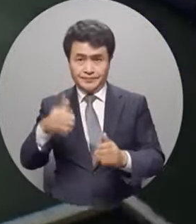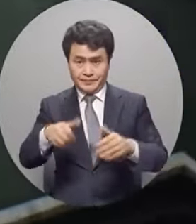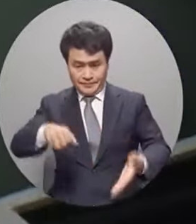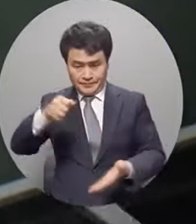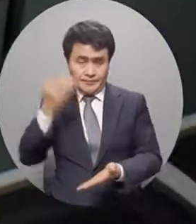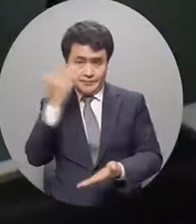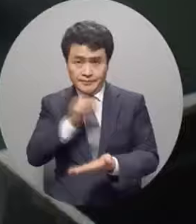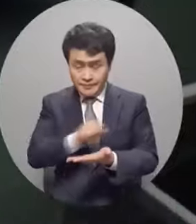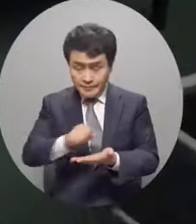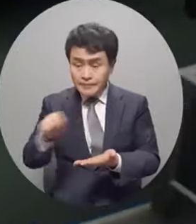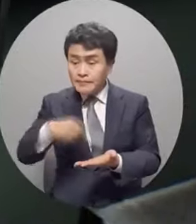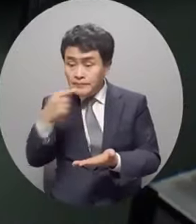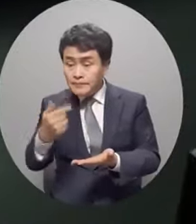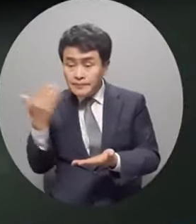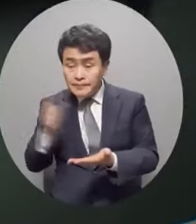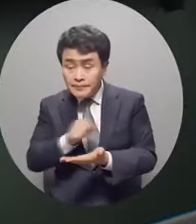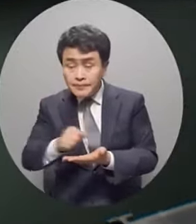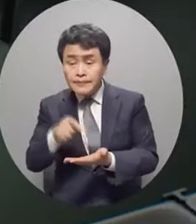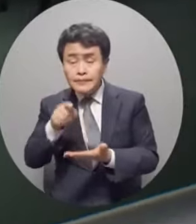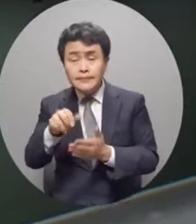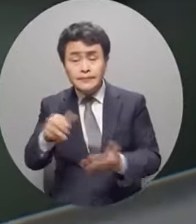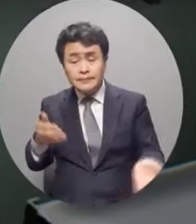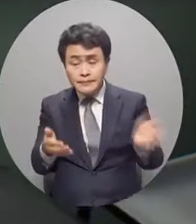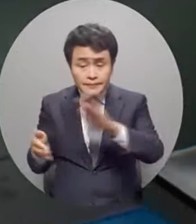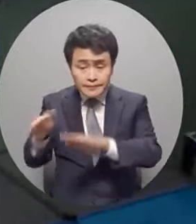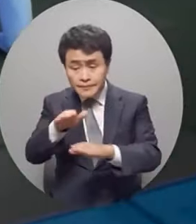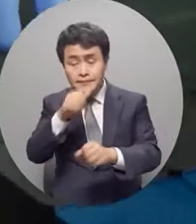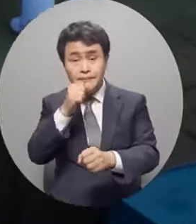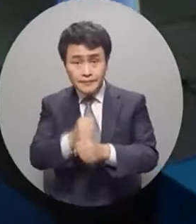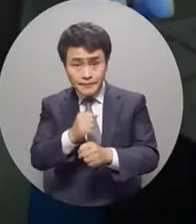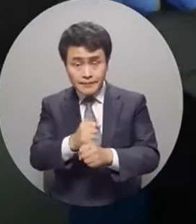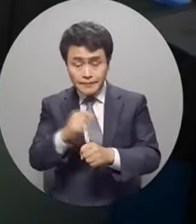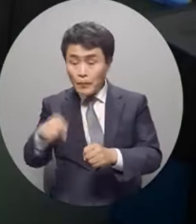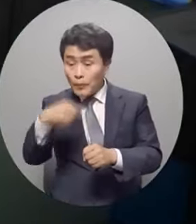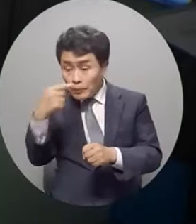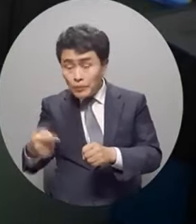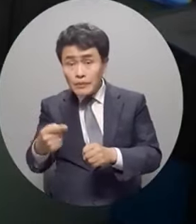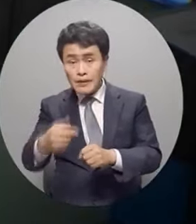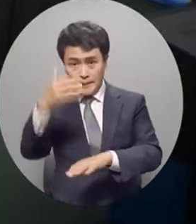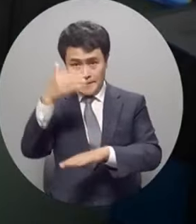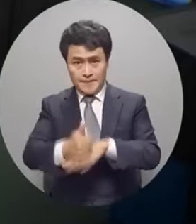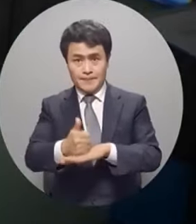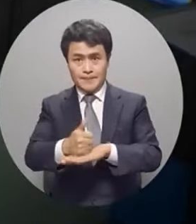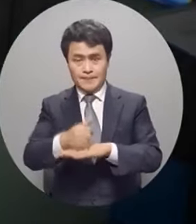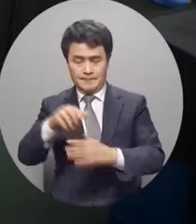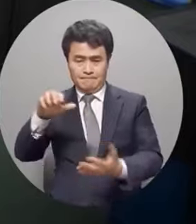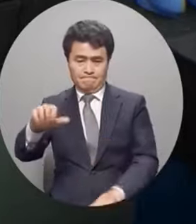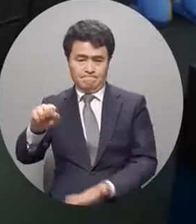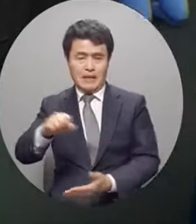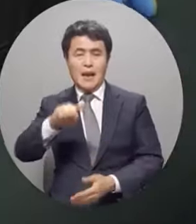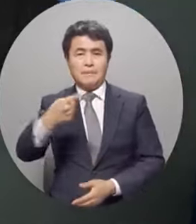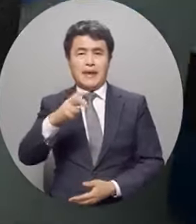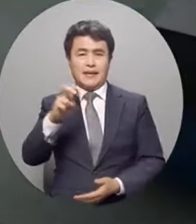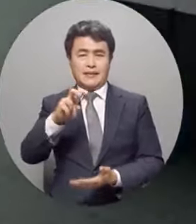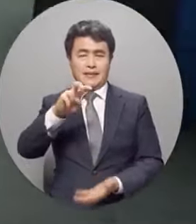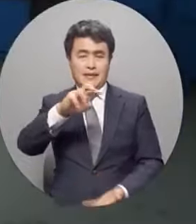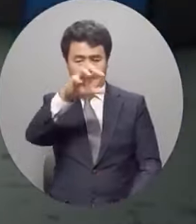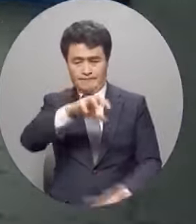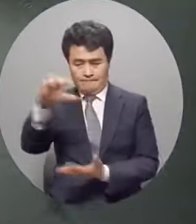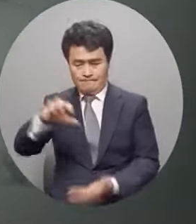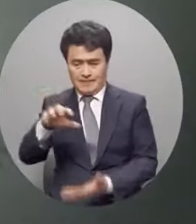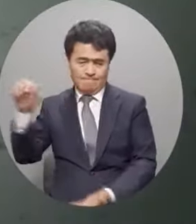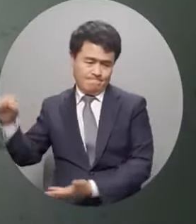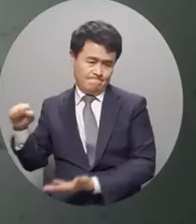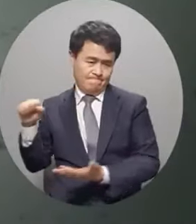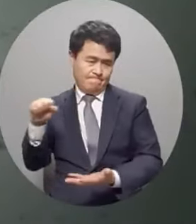넣으면 다음 사람이 닦은 뒤 한 명은 가방 형태로 접습니다. 마지막 사람이 120개씩 모아 지정된 장소에